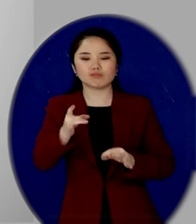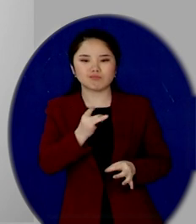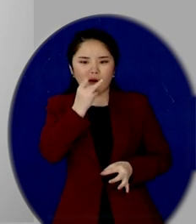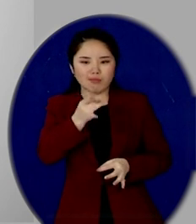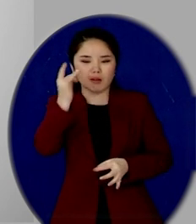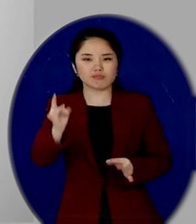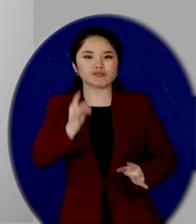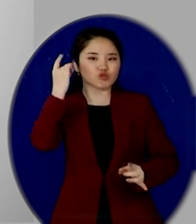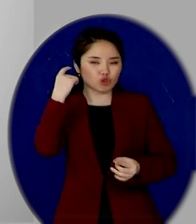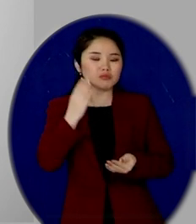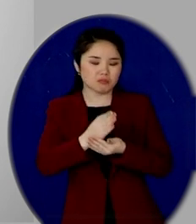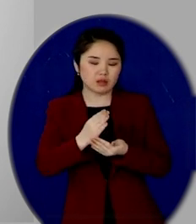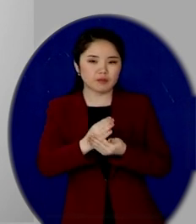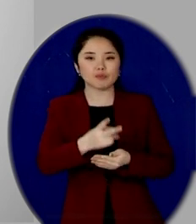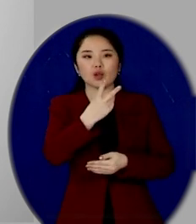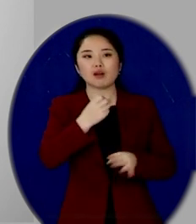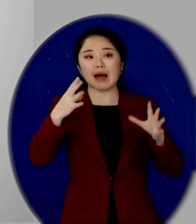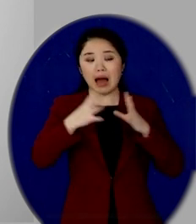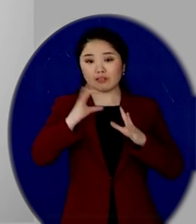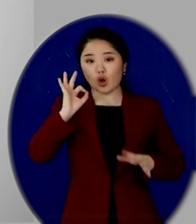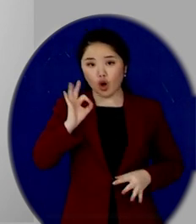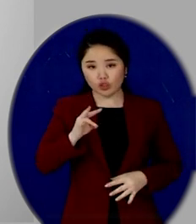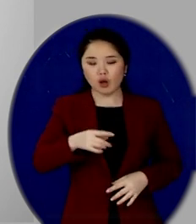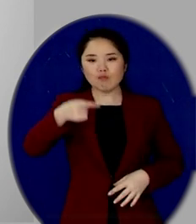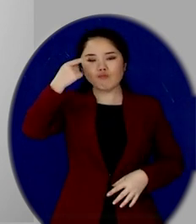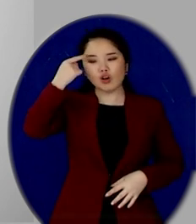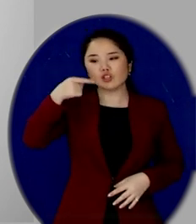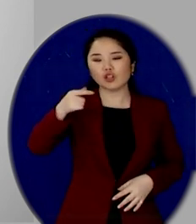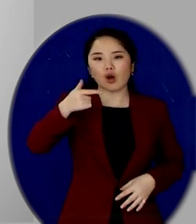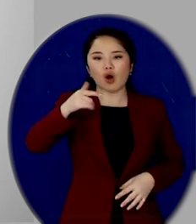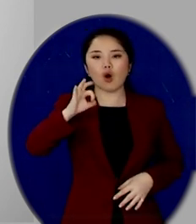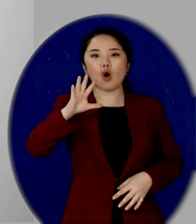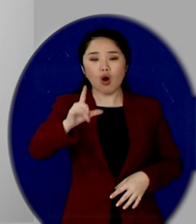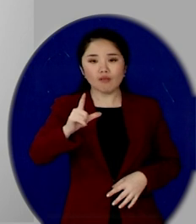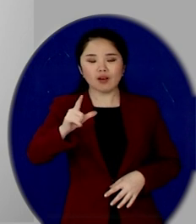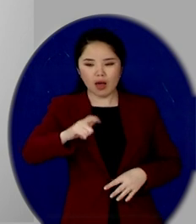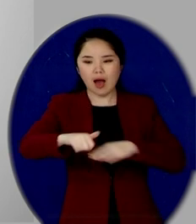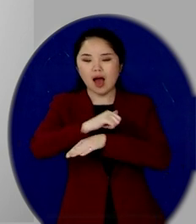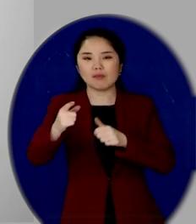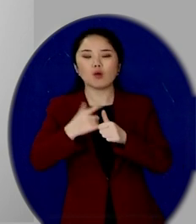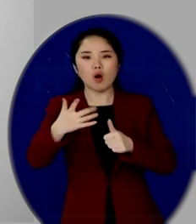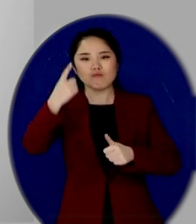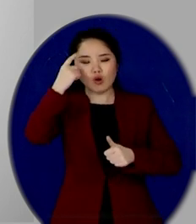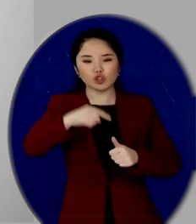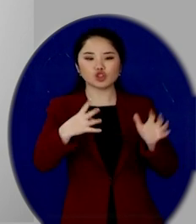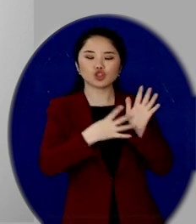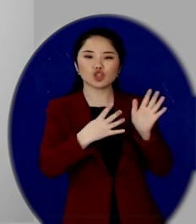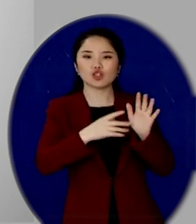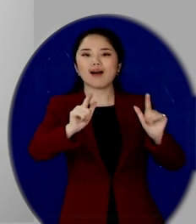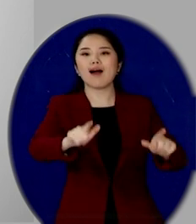байна. 2010 онд Монголын говь нэрээр аймга төлөөлөн Монгол улсын 9